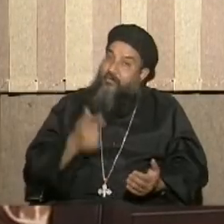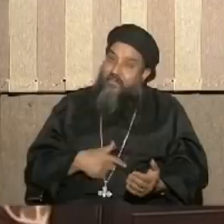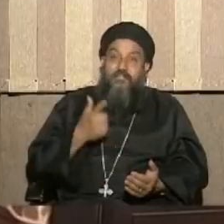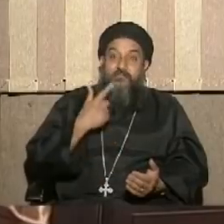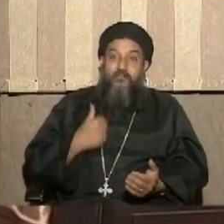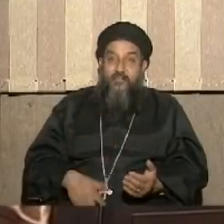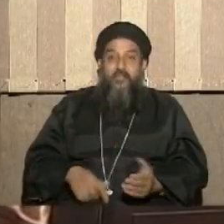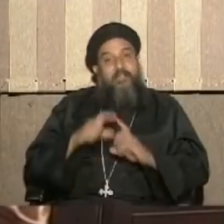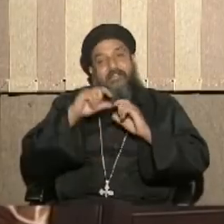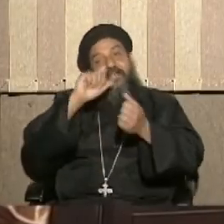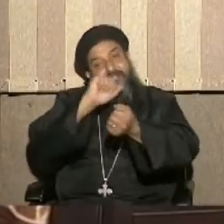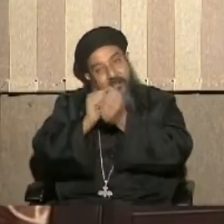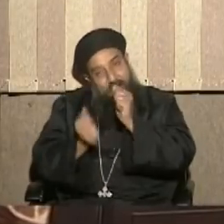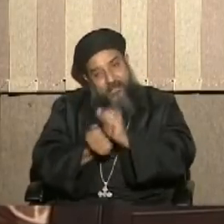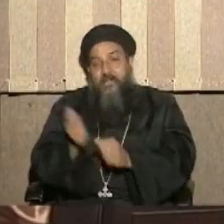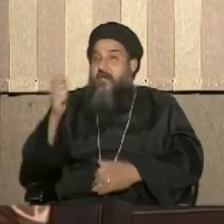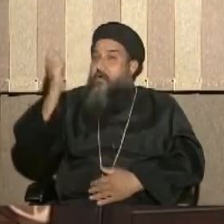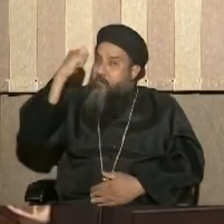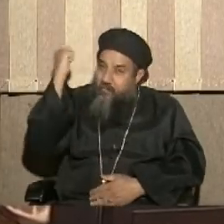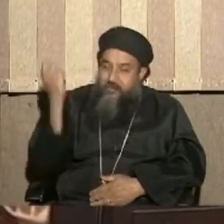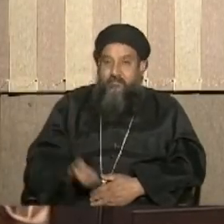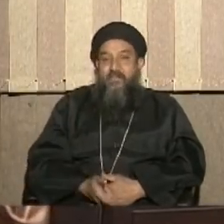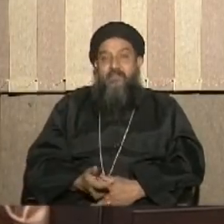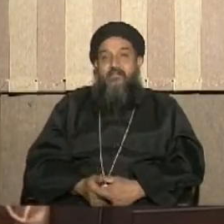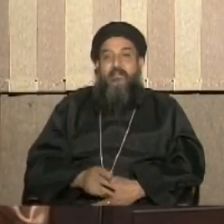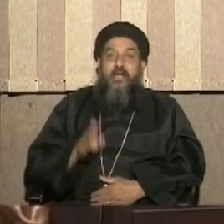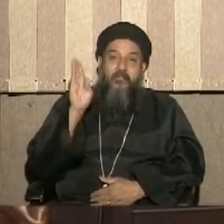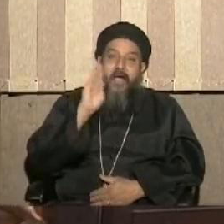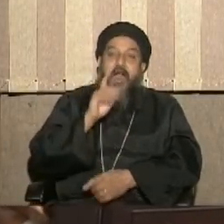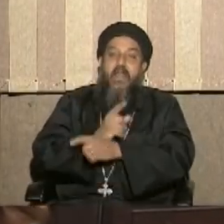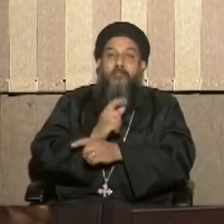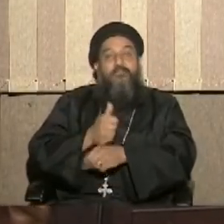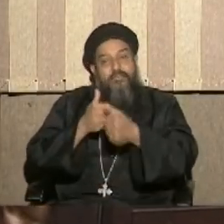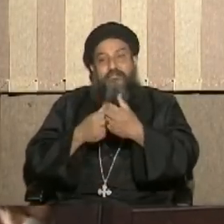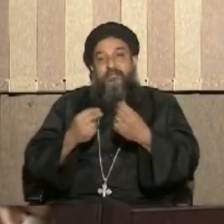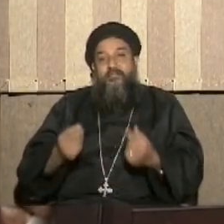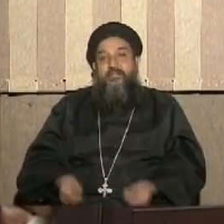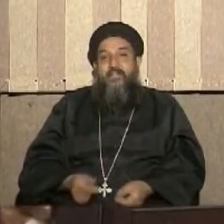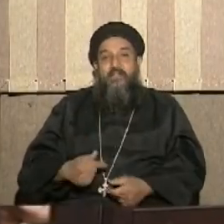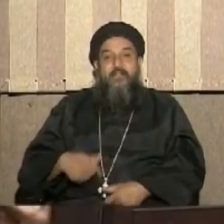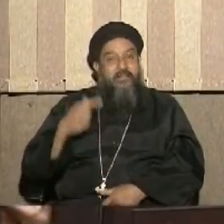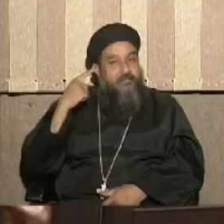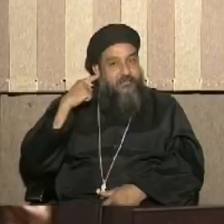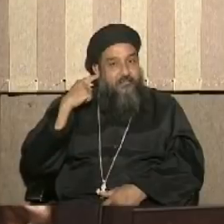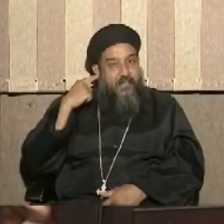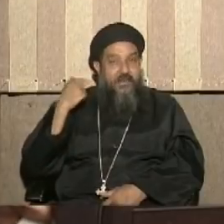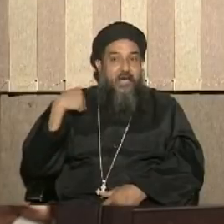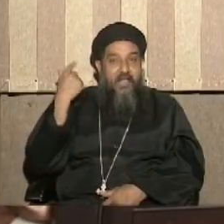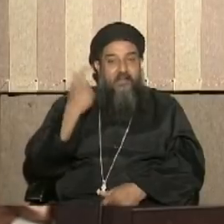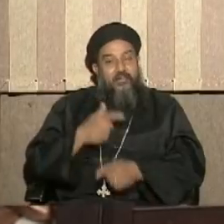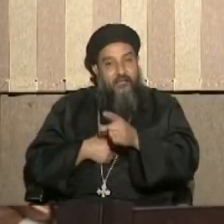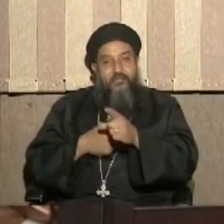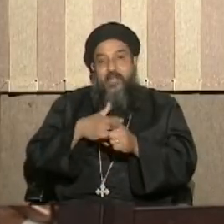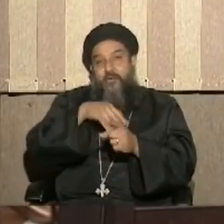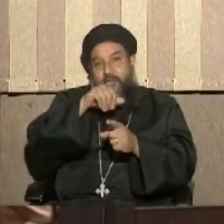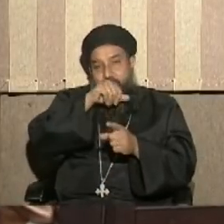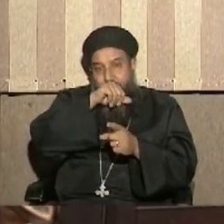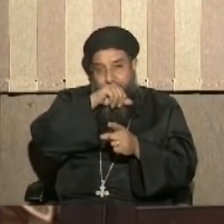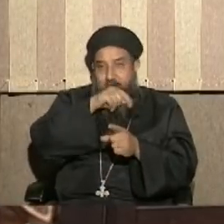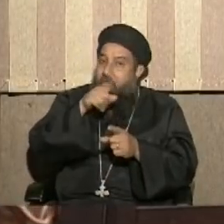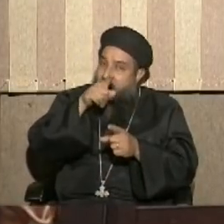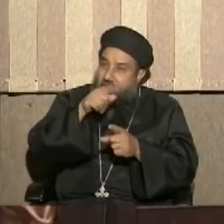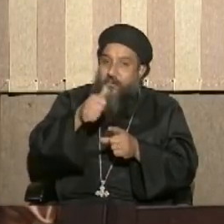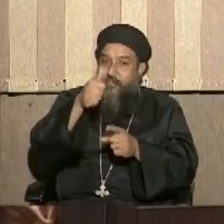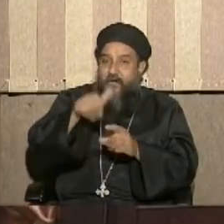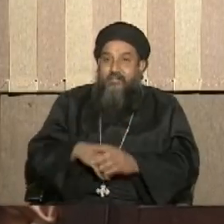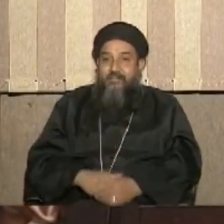وللإنجيل وللتسابيح والمزامير. واحنا كمان يا ابونا سمعنا عن قدسك كتير وسمعنا عن حكمتك